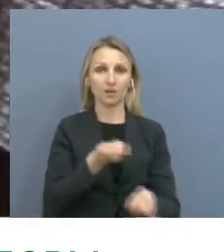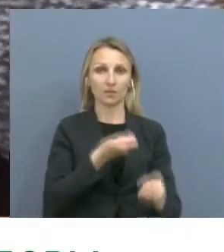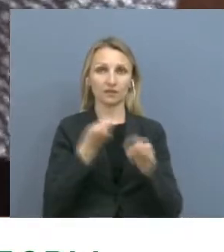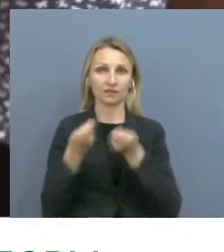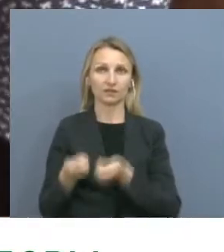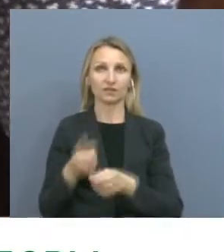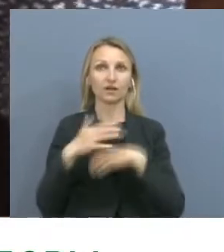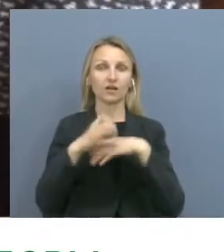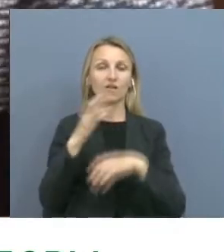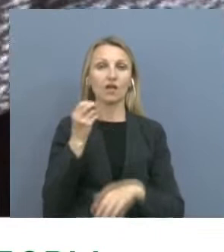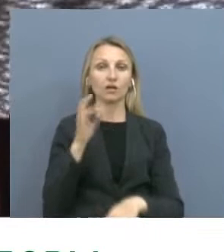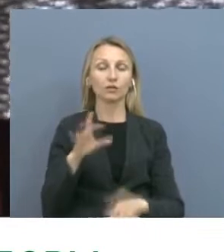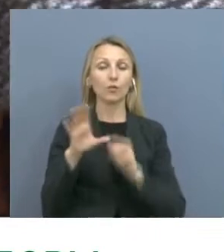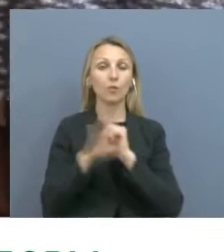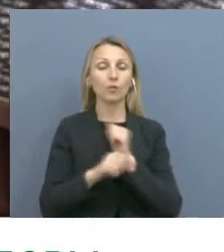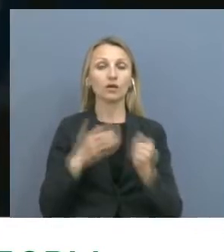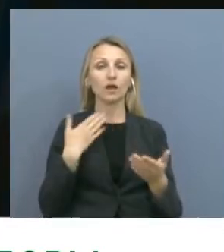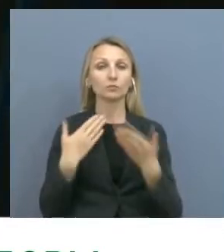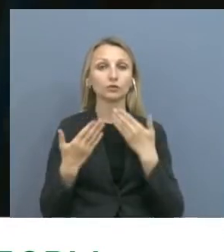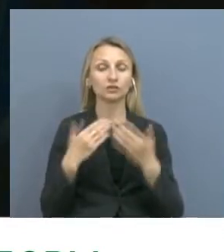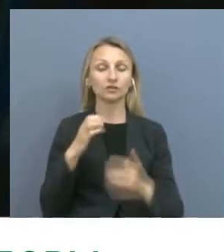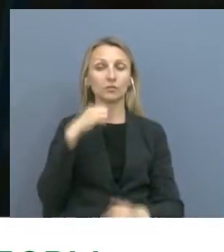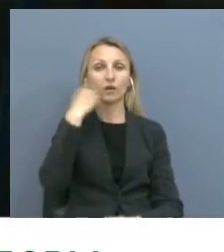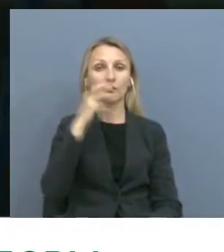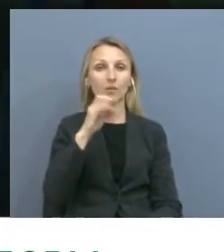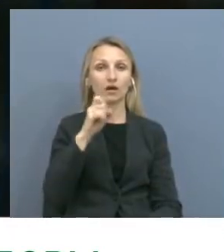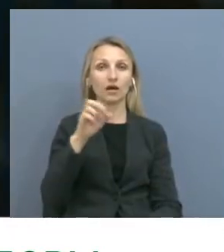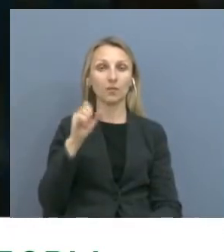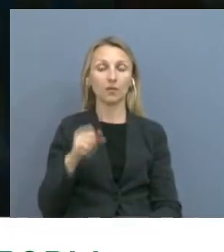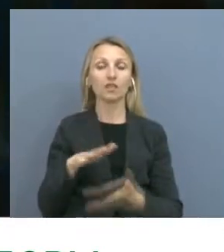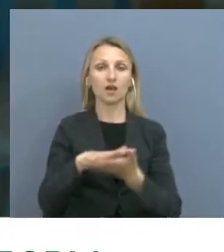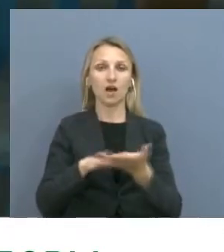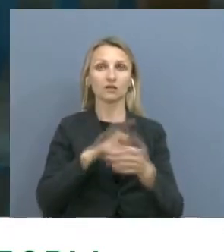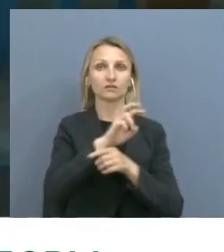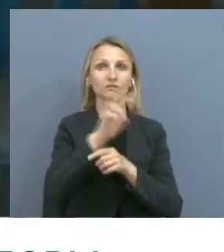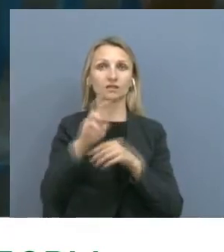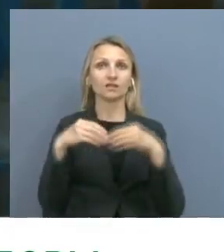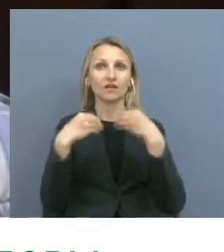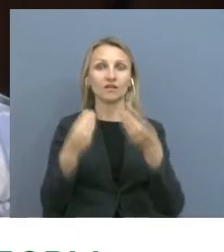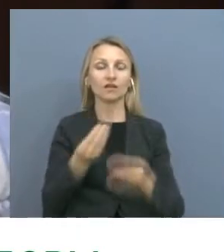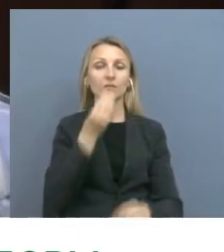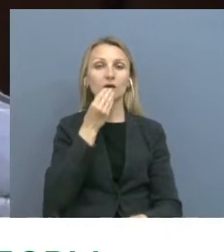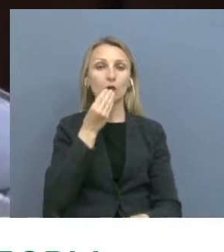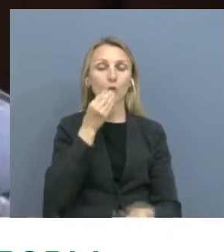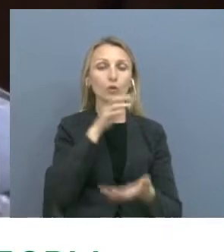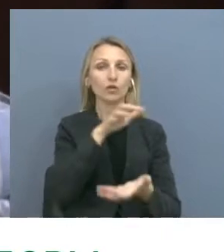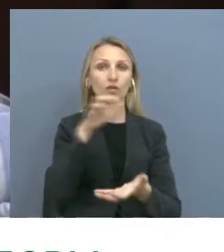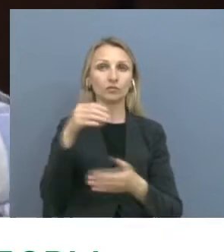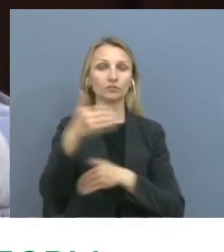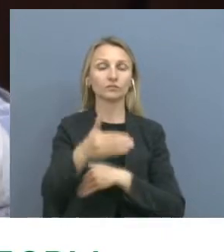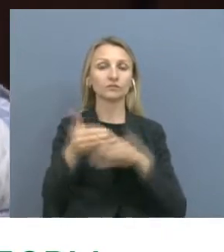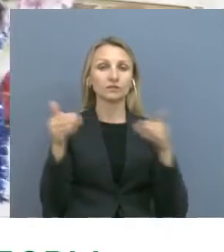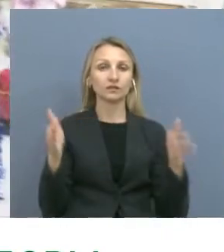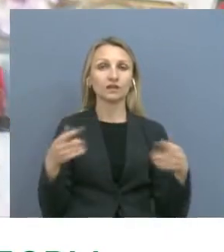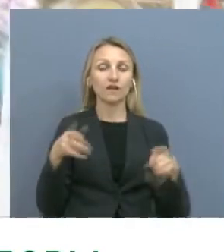Кокшетауские волонтеры после беседы с Мархаба Апа направились дальше. Они раздавали семьям ветеранов продуктовые наборы, ящики с